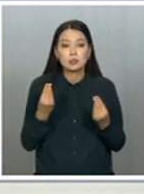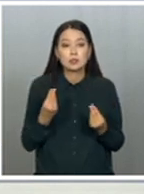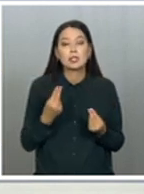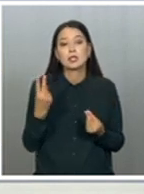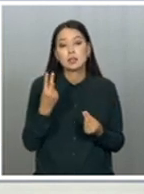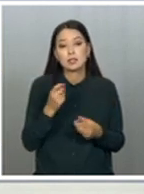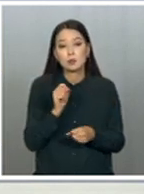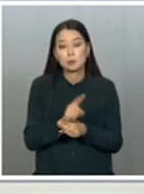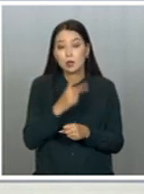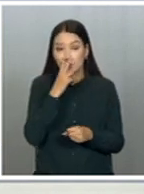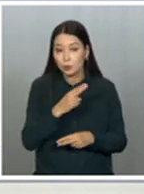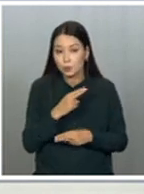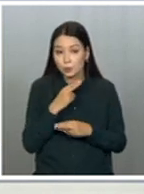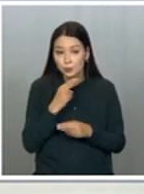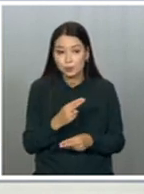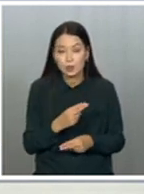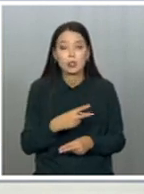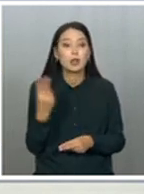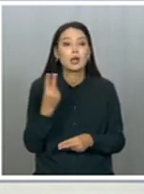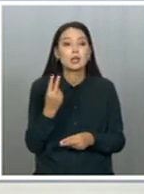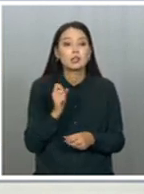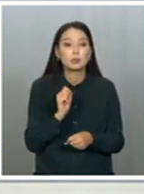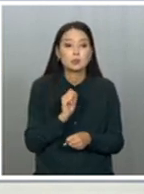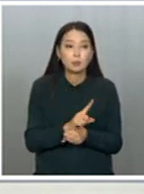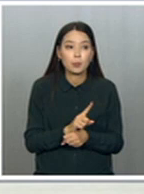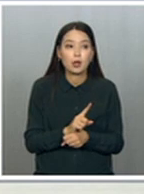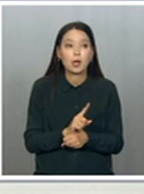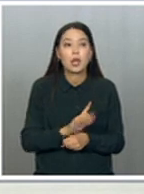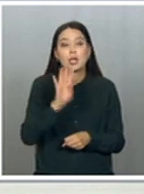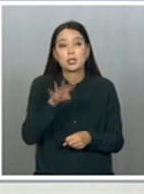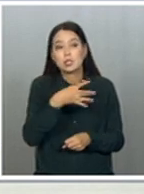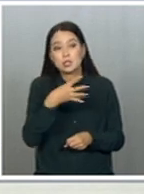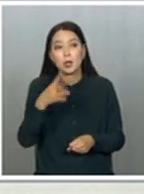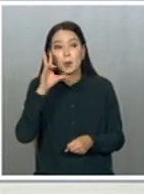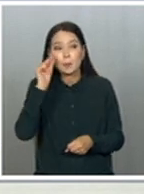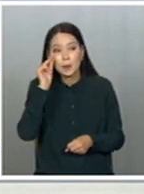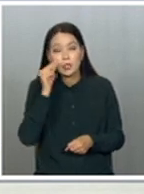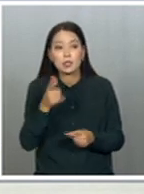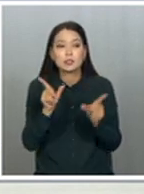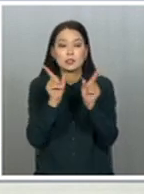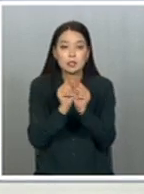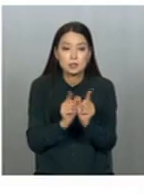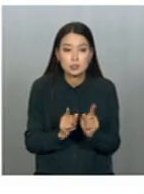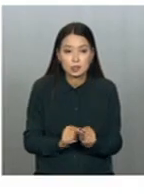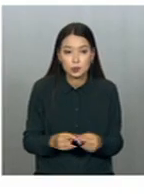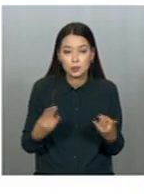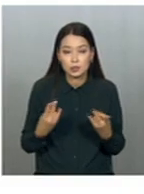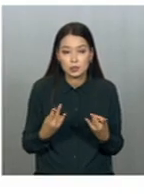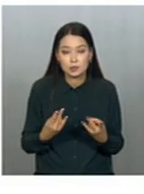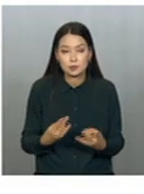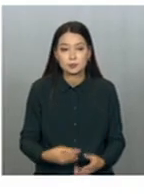тапсырмаға көшейік. Екінші тапсырма бойынша кестедегі мәндерді сәйкестендіруіміз керек.